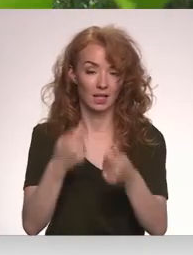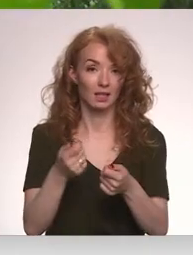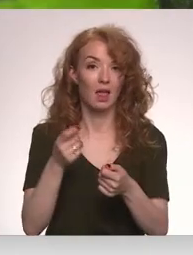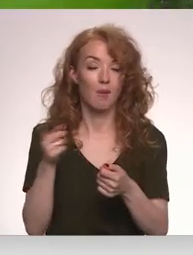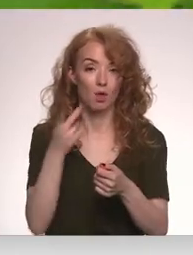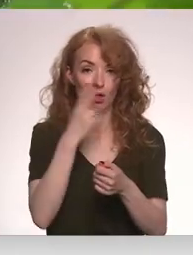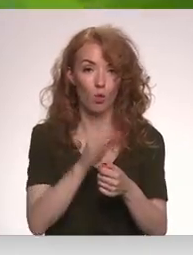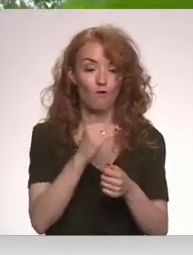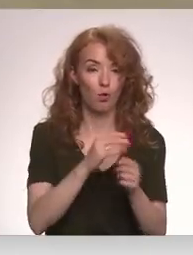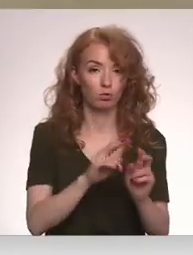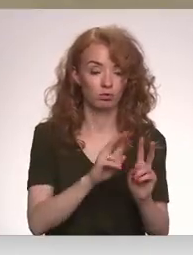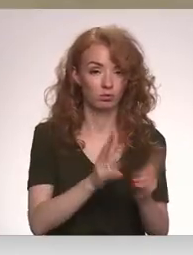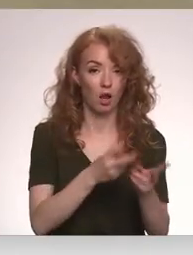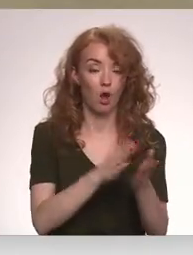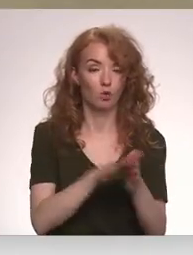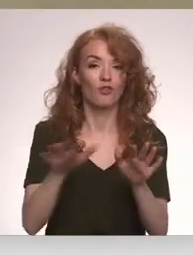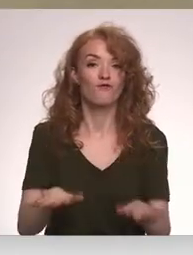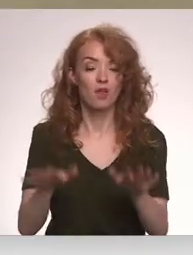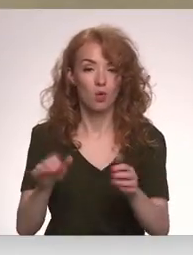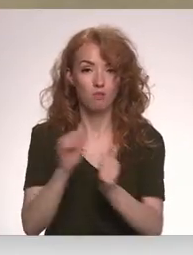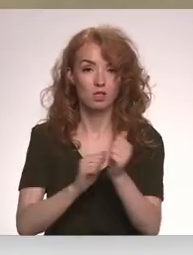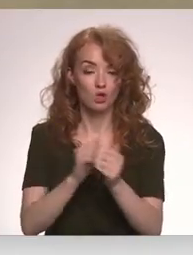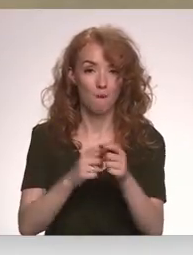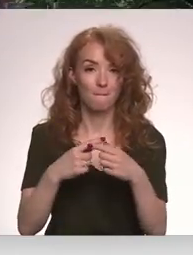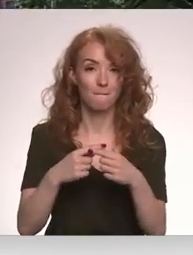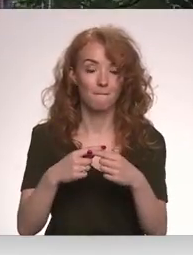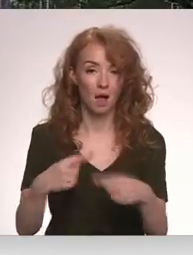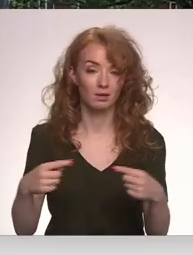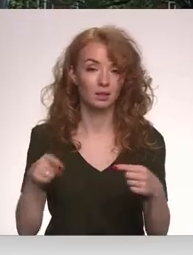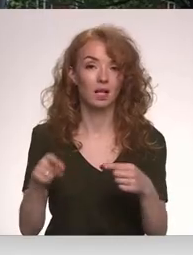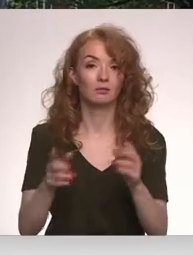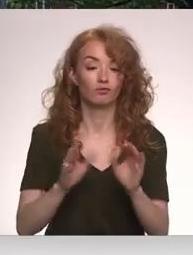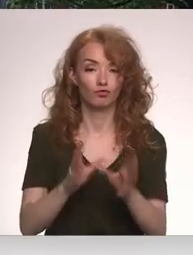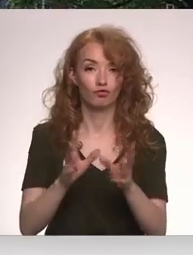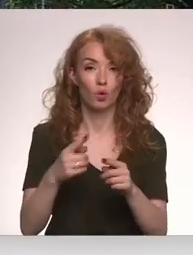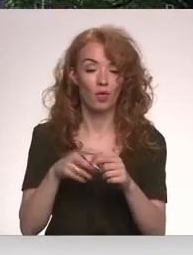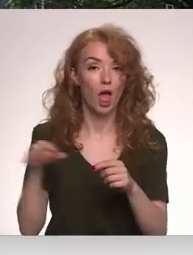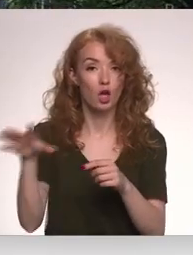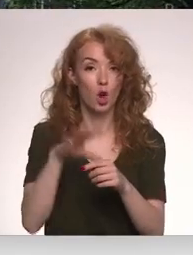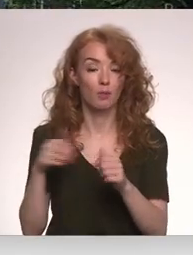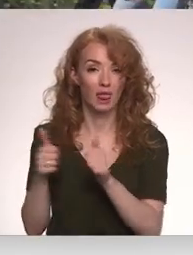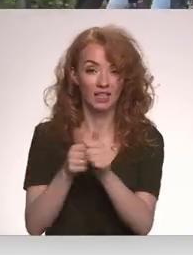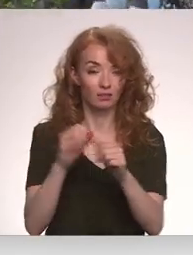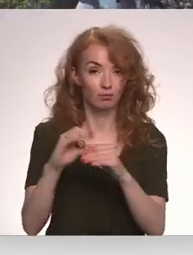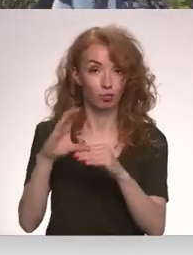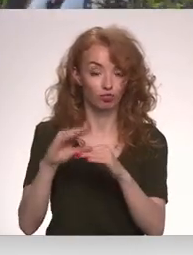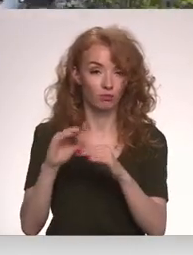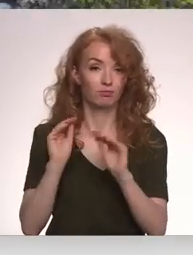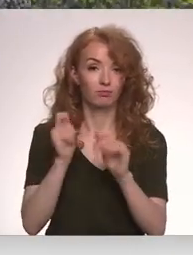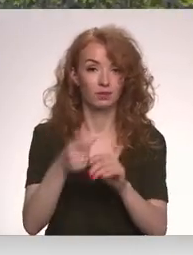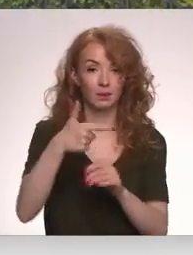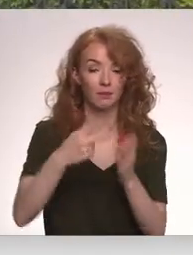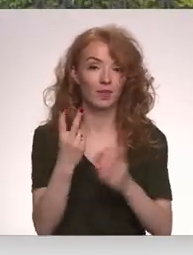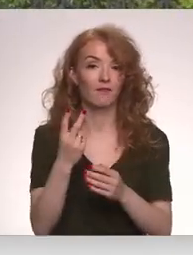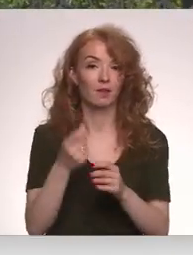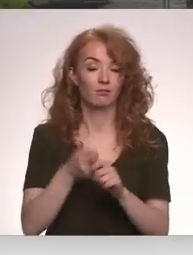no fosilā kurināmā uz vietējo biomasas kurināmo. Eiropas Savienības līdzfinansējumam jau saņemti 72